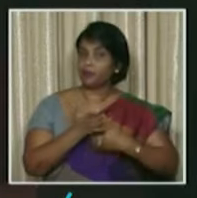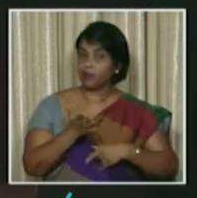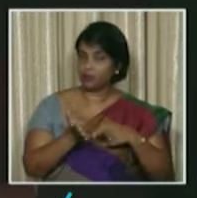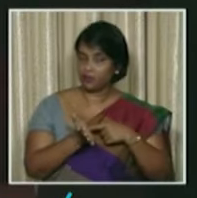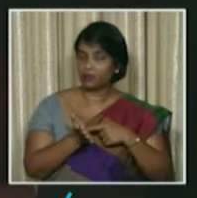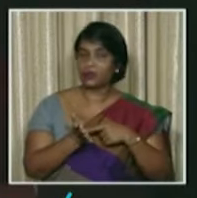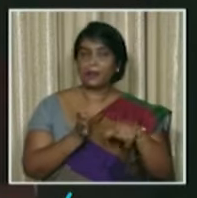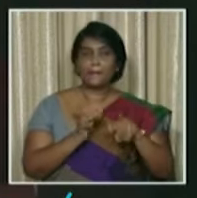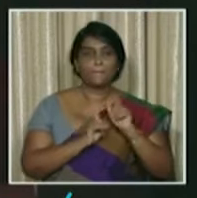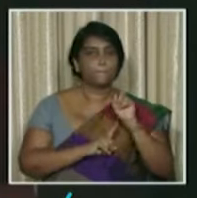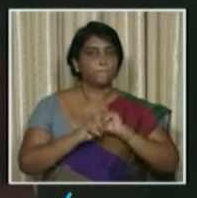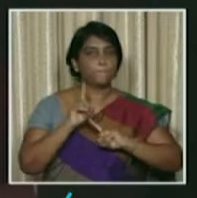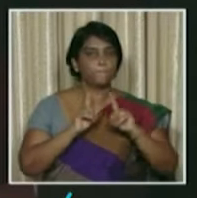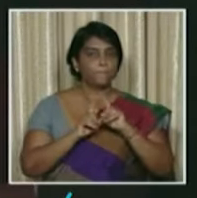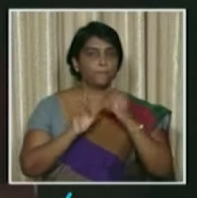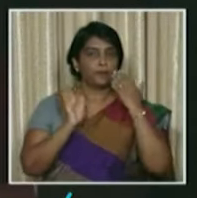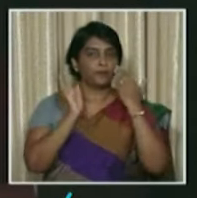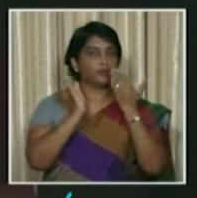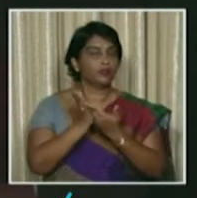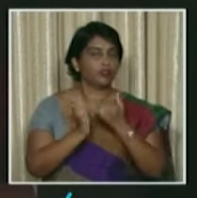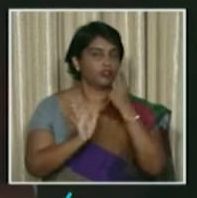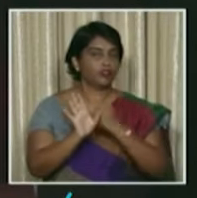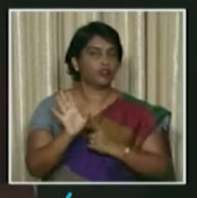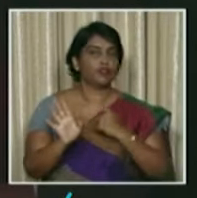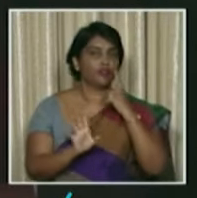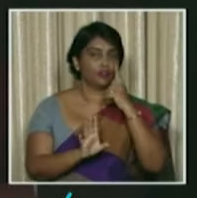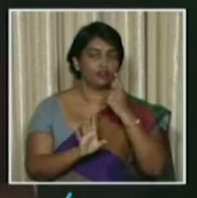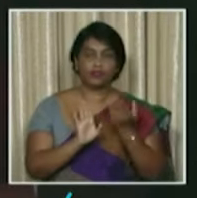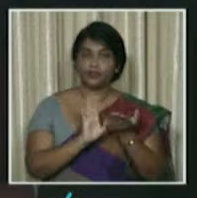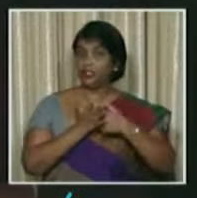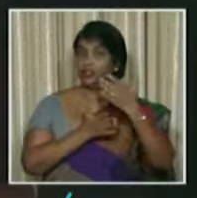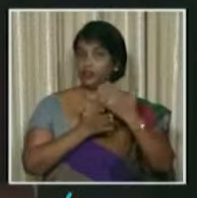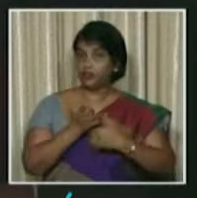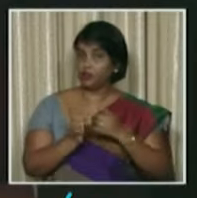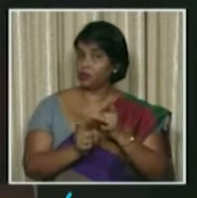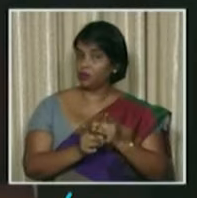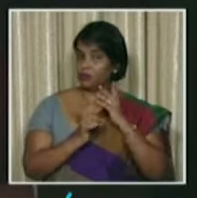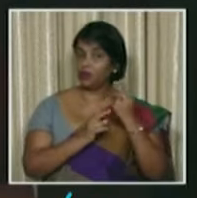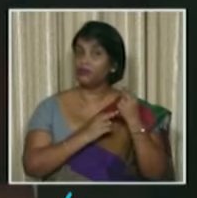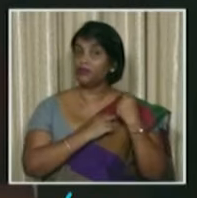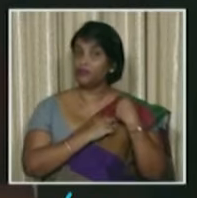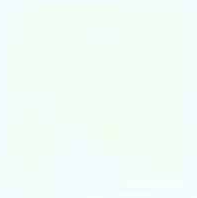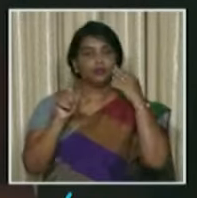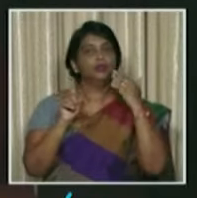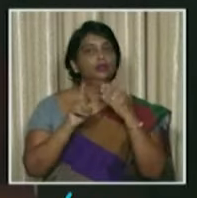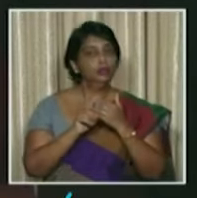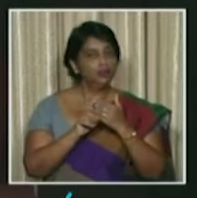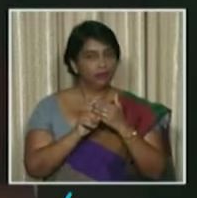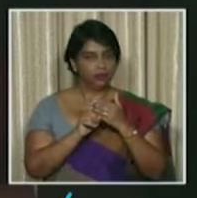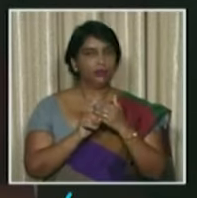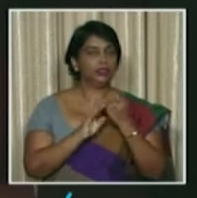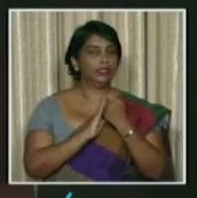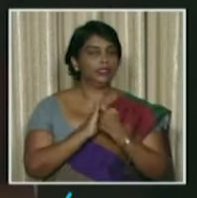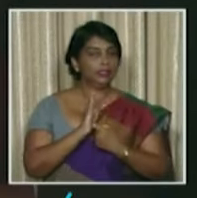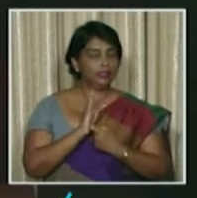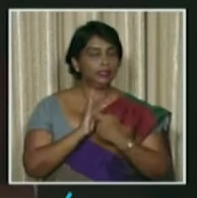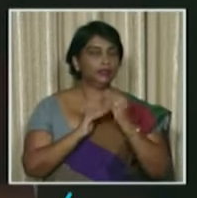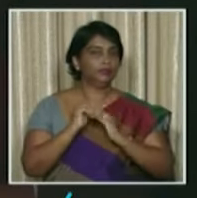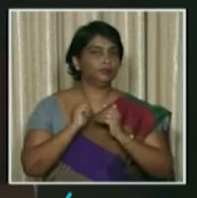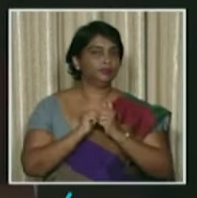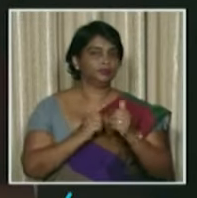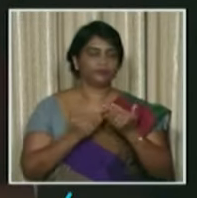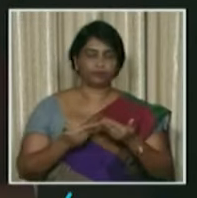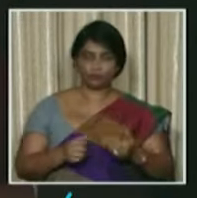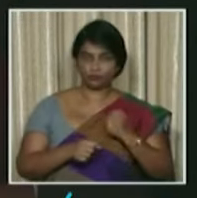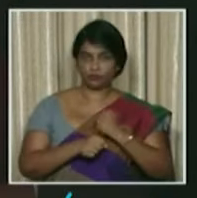मे पार्लमेंटर इदिरिपत्करला वसरकट अधिक काल्या गतवेला तिबुनात वगकिव युत्तं तेवेहिव नीतिमय पियवर गन्नट वर्तमान